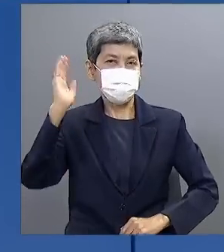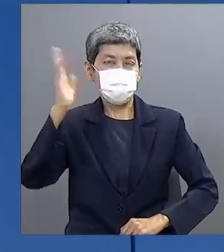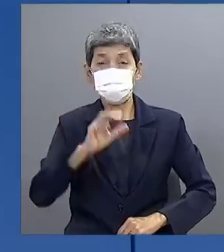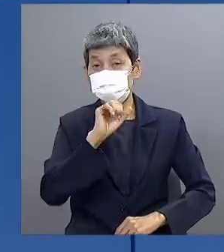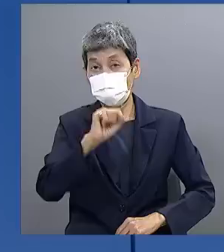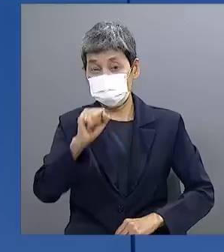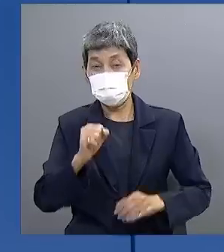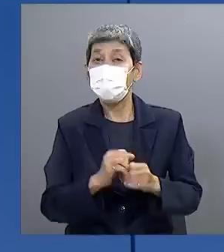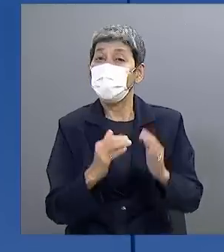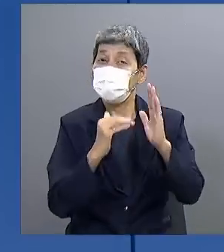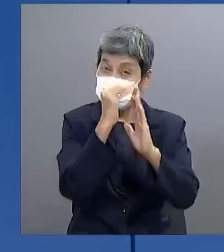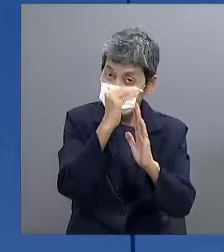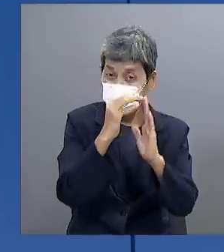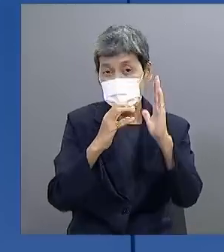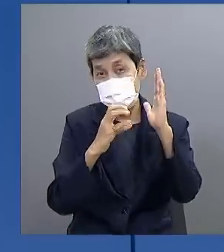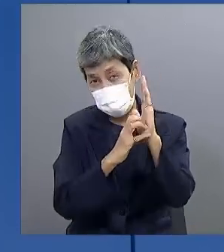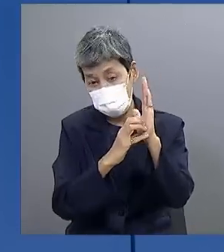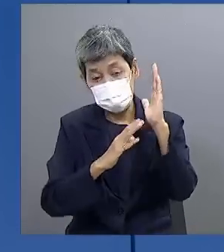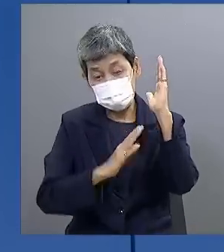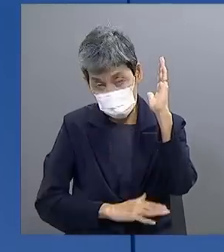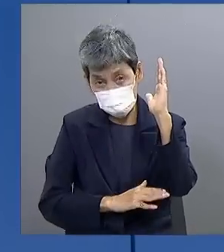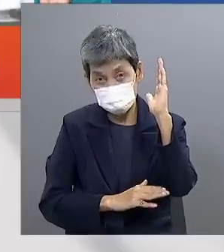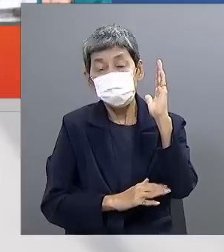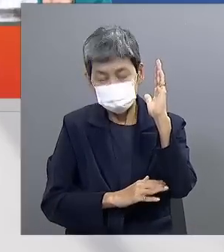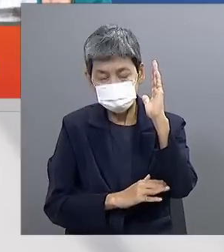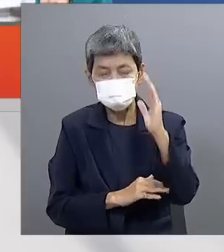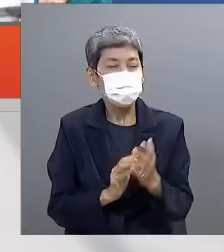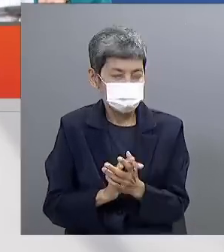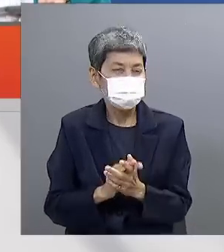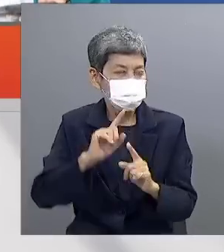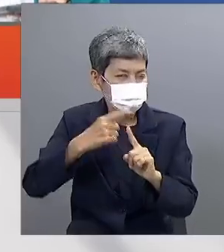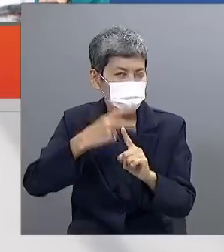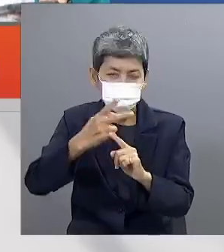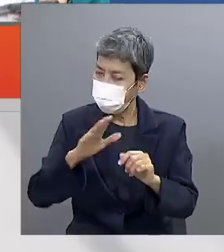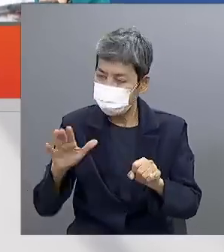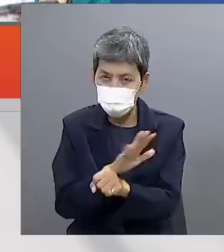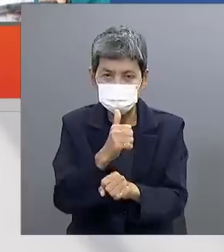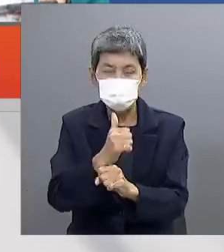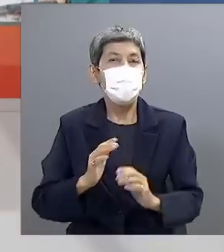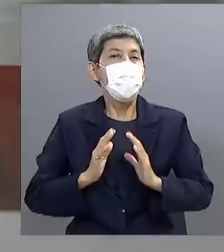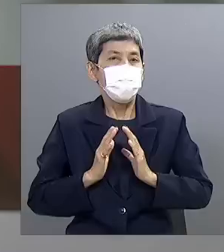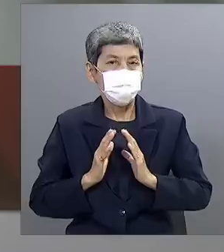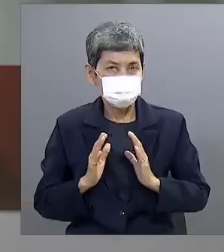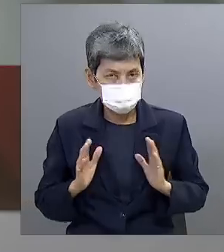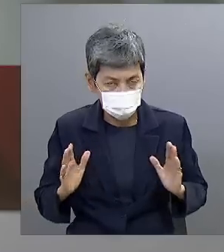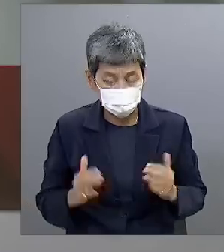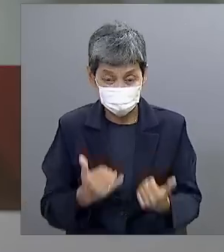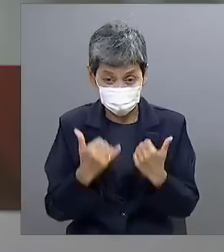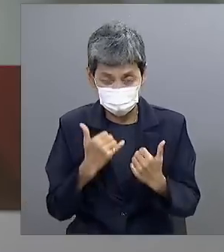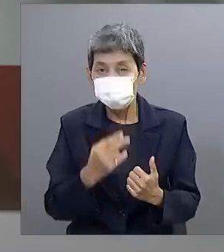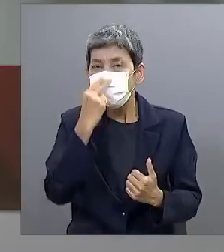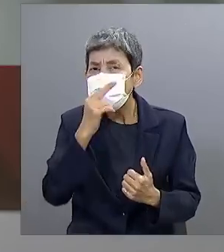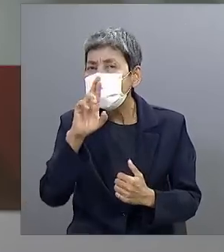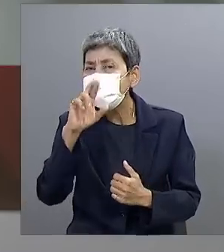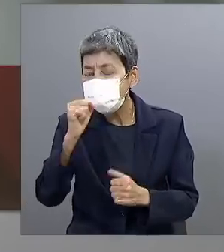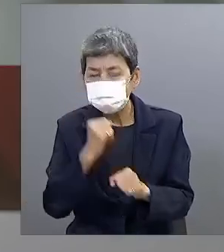เหนือภาคกลางภาคใต้ที่จะครบใน 2-3 เดือนนี้ค่ะ ค่ะขอบคุณคุณยานีนะคะหลังจากนี้ไปรัฐสภาจะถกร่าง